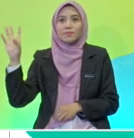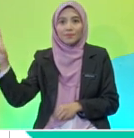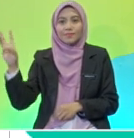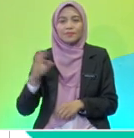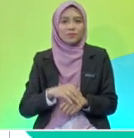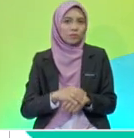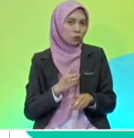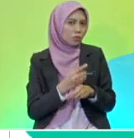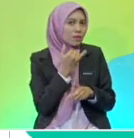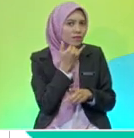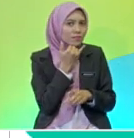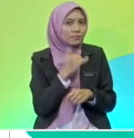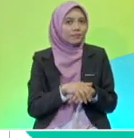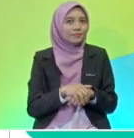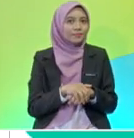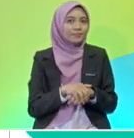itu kesalahan